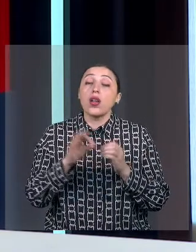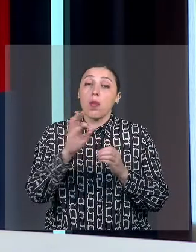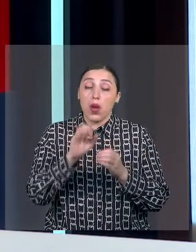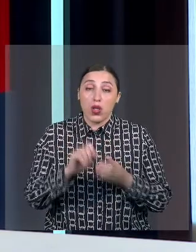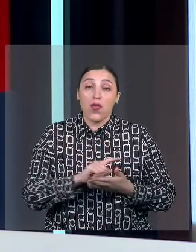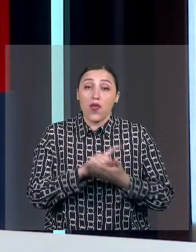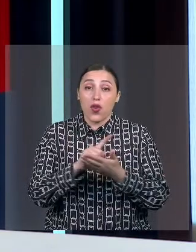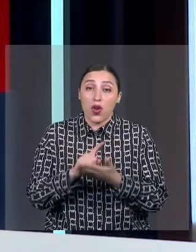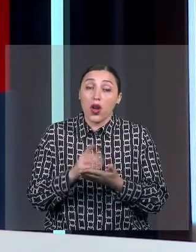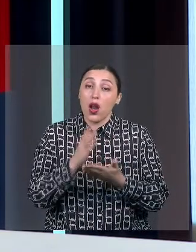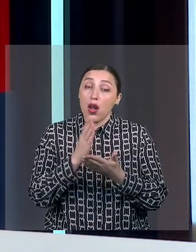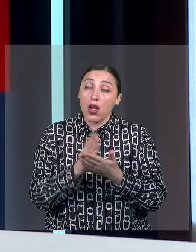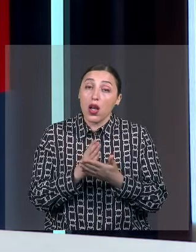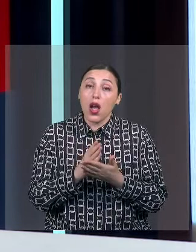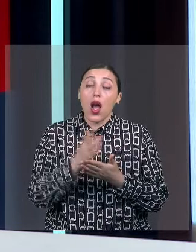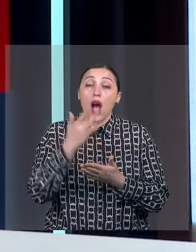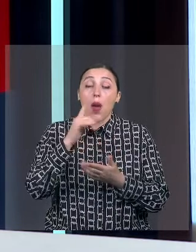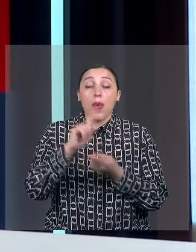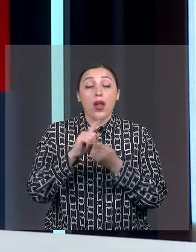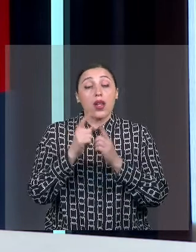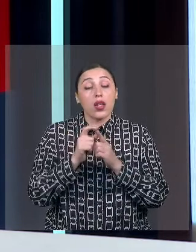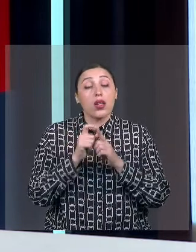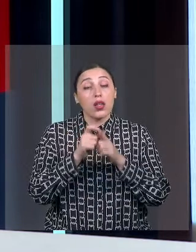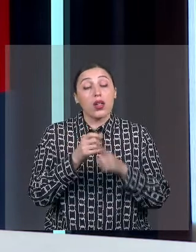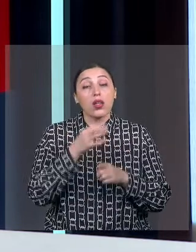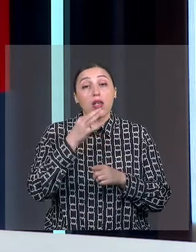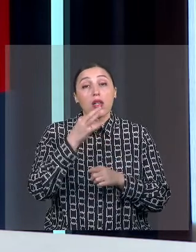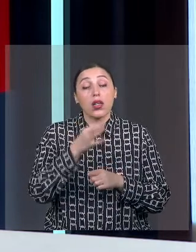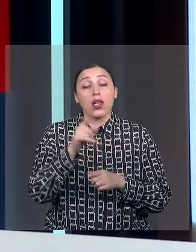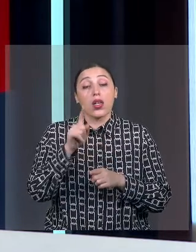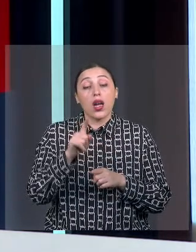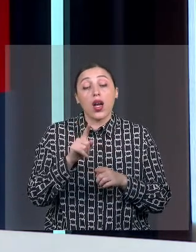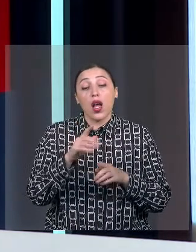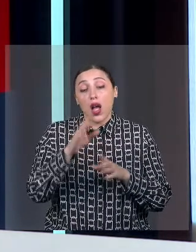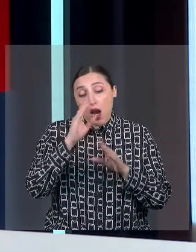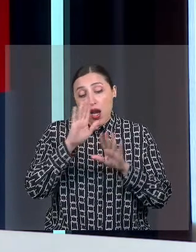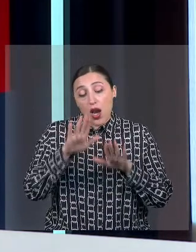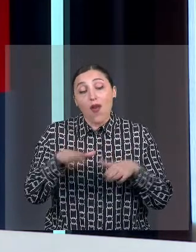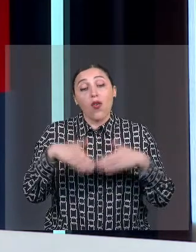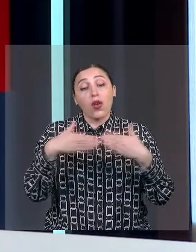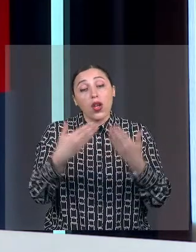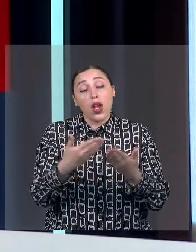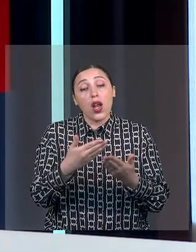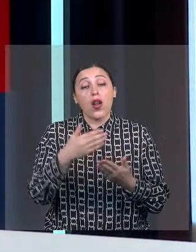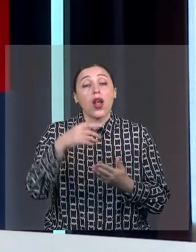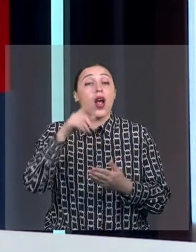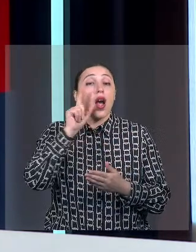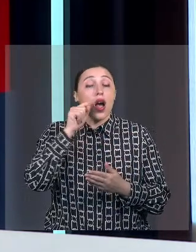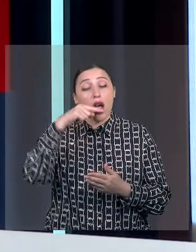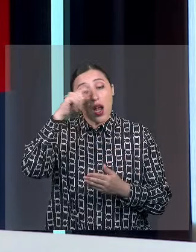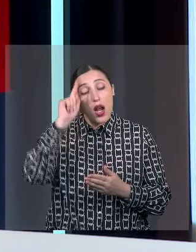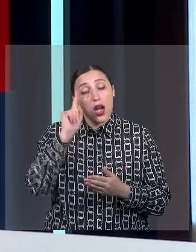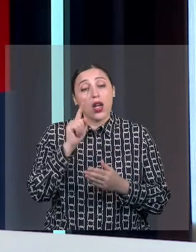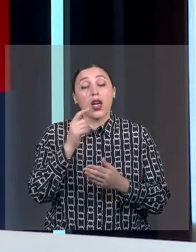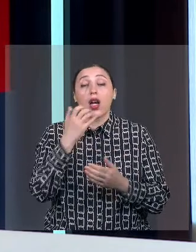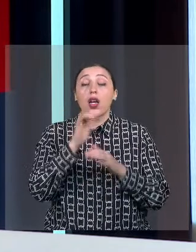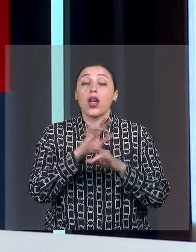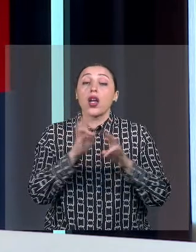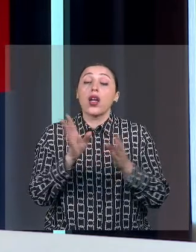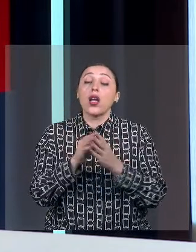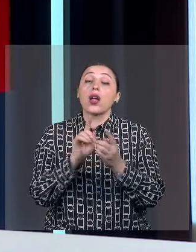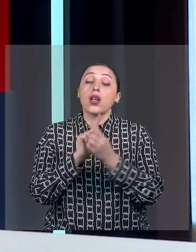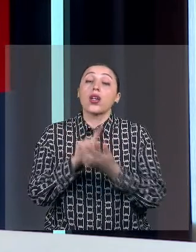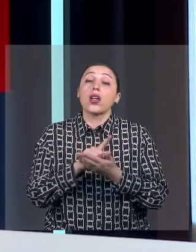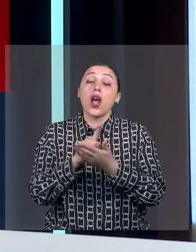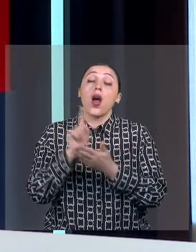հարցեր։ Ամերիկյան կողմից պատասխանելով ընդգծել են, որ իրենք հարթակ են տրամադրել երկխոսության համար, սակայն Երևանն ու Բաքուն պետք է որոշեն,